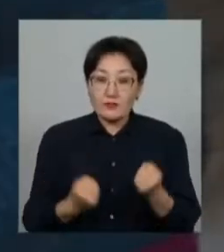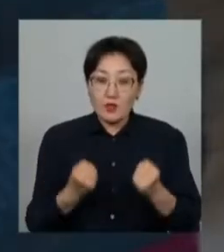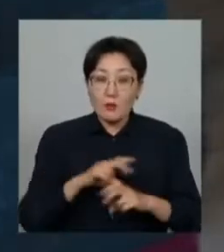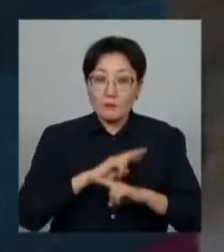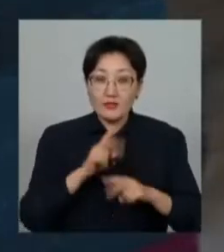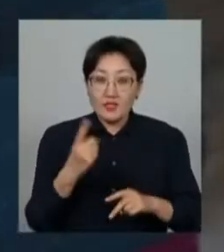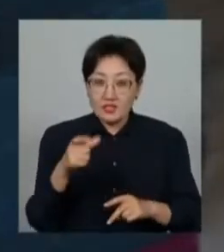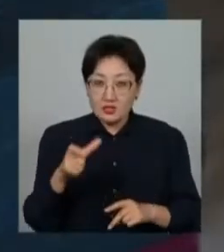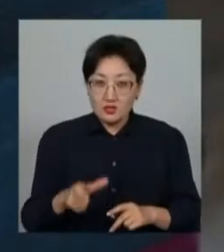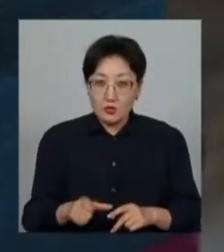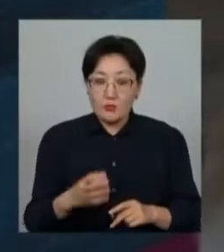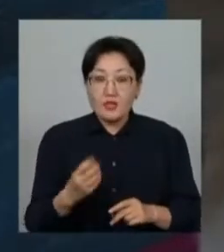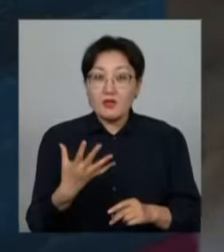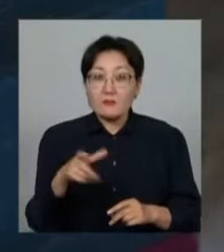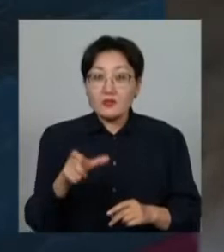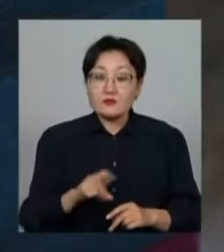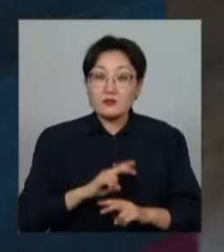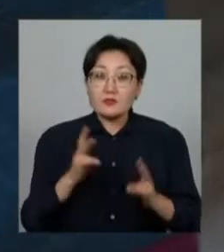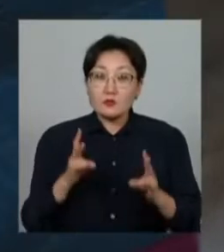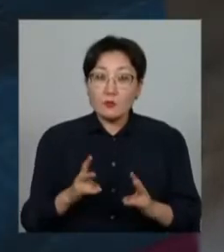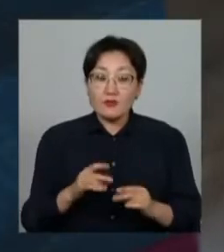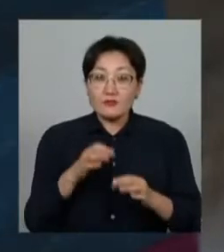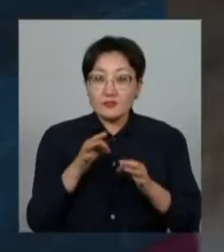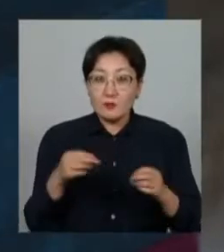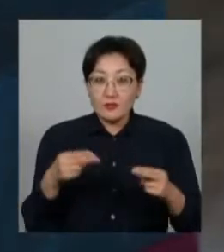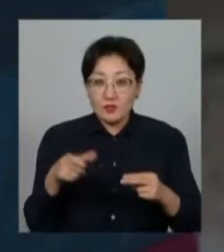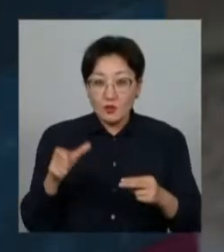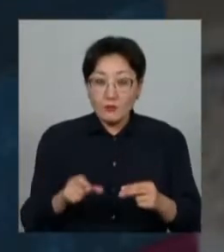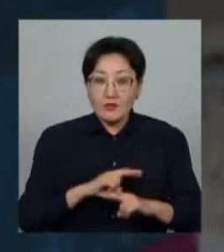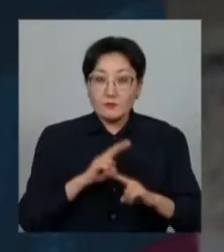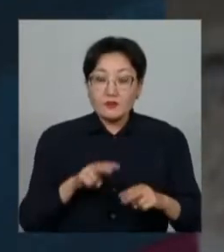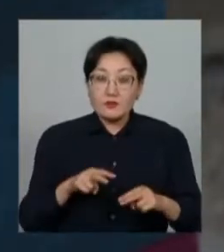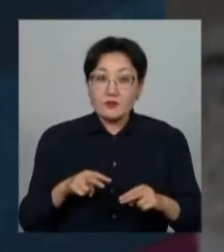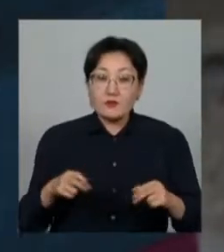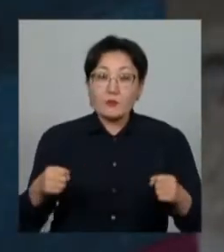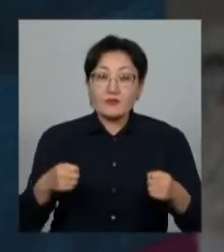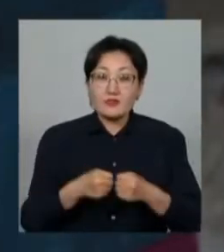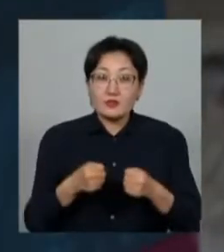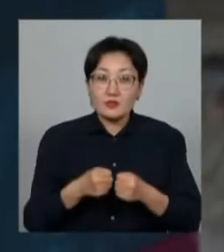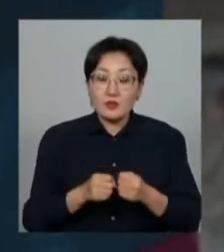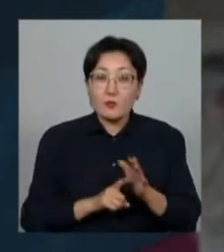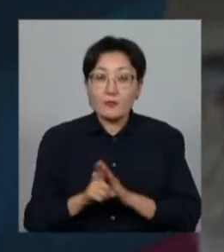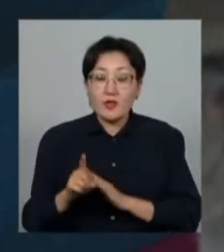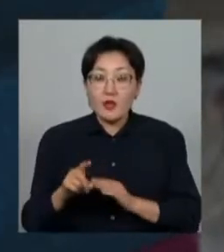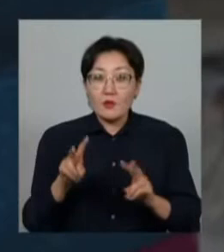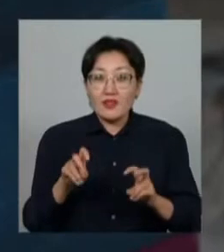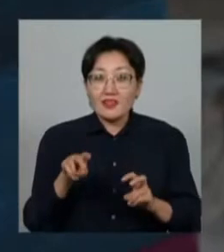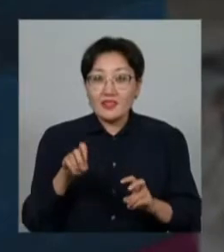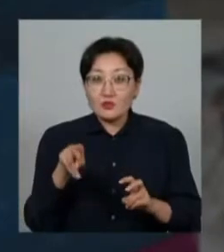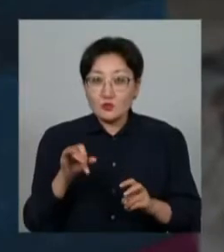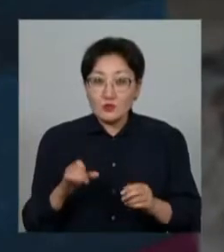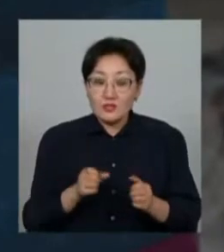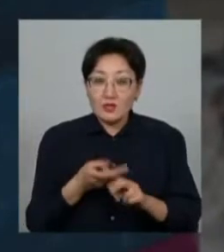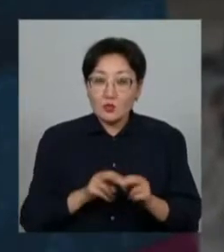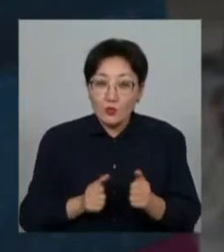погиб один человек, еще 5 пострадали. По словам очевидцев, смертельную аварию спровоцировал водитель автомашины марки Lexus, который